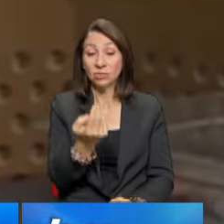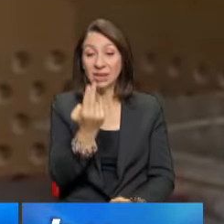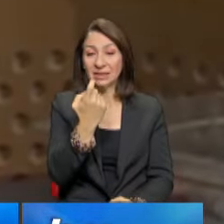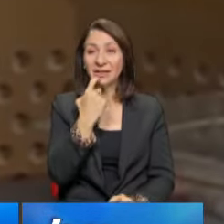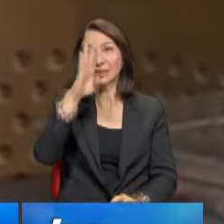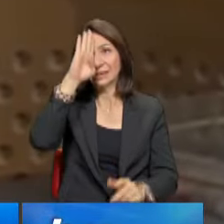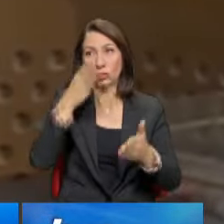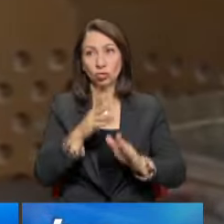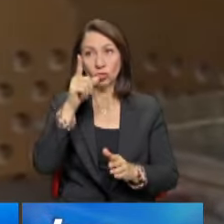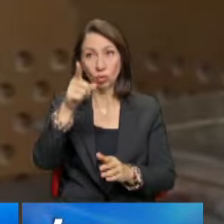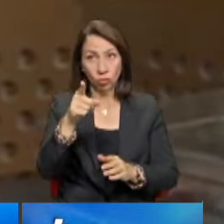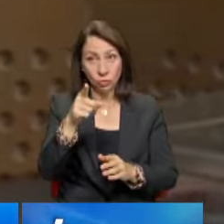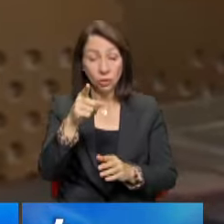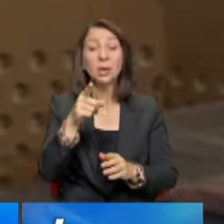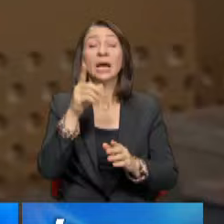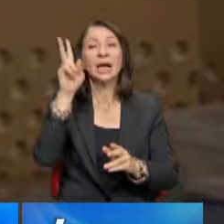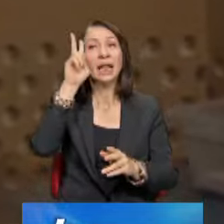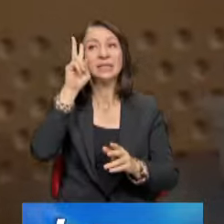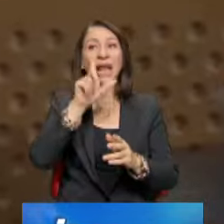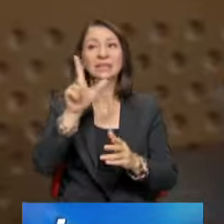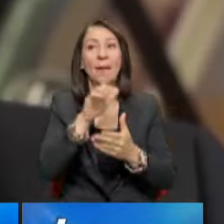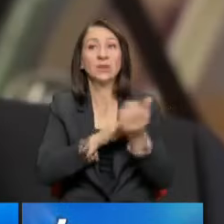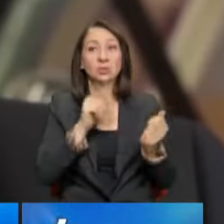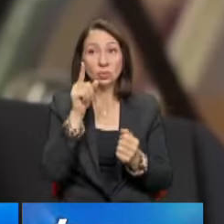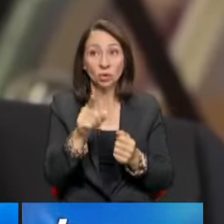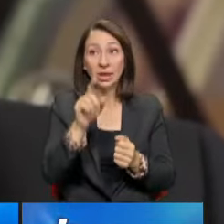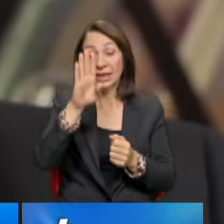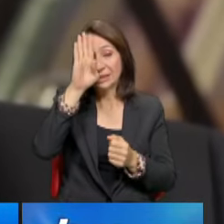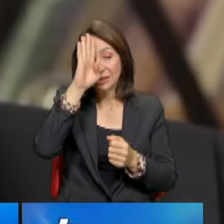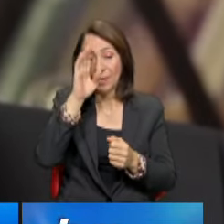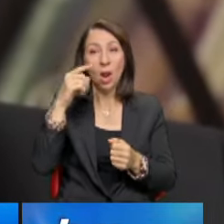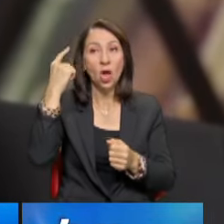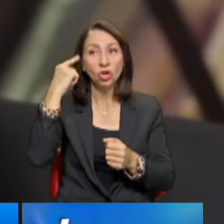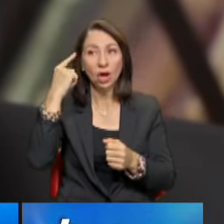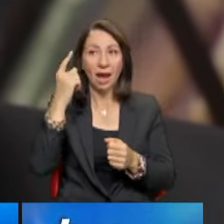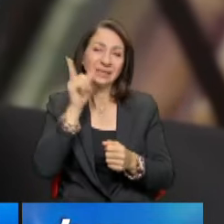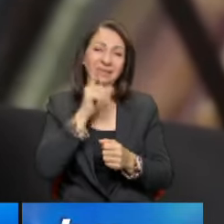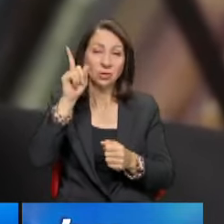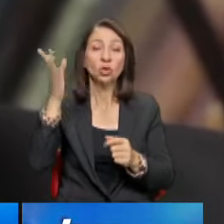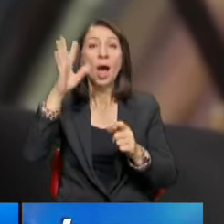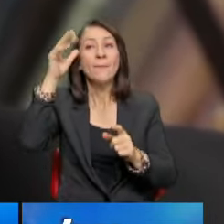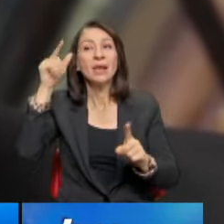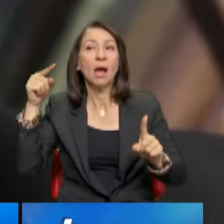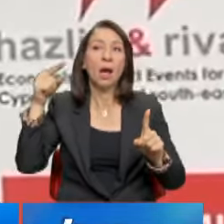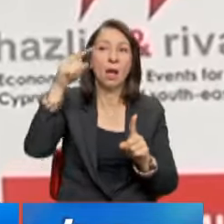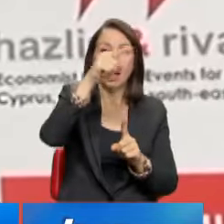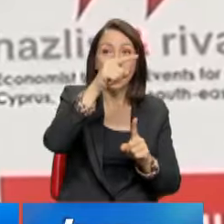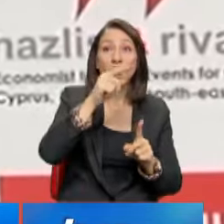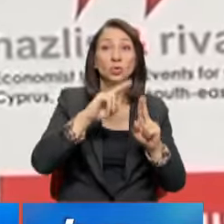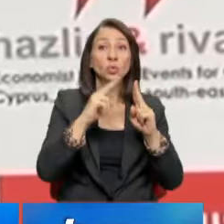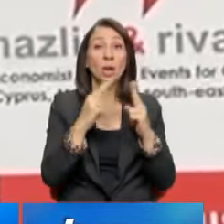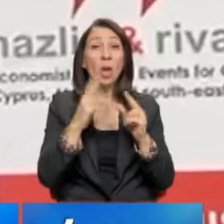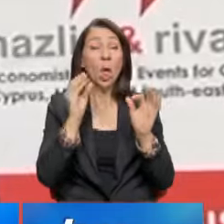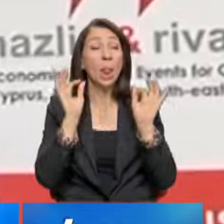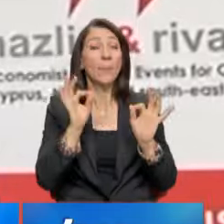yılında İstanbul'da doğdu Daron Acemoğlu. Galatasaray Lisesi mezunu. İstanbul'dan Londra'ya, oradan Amerika'ya uzanan bir kariyer. Dünyanın önde